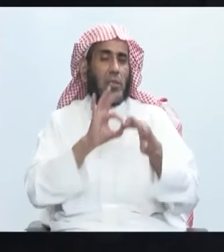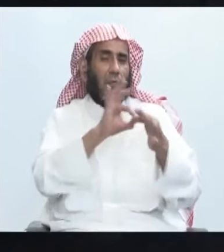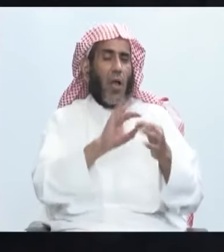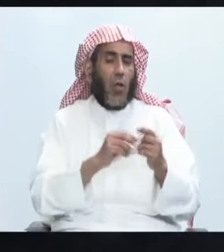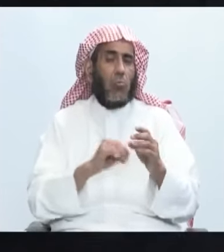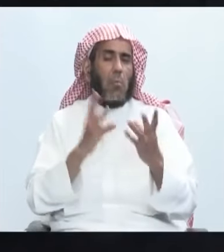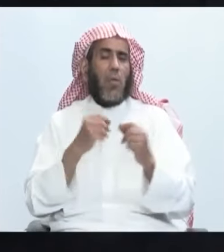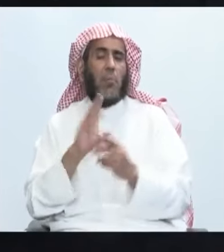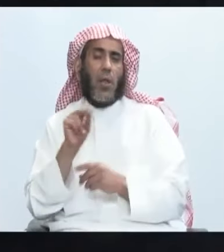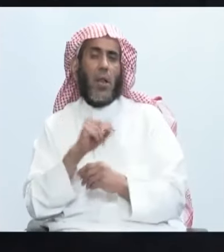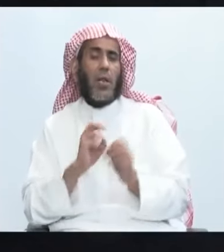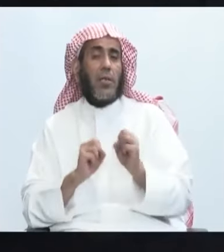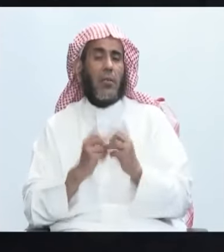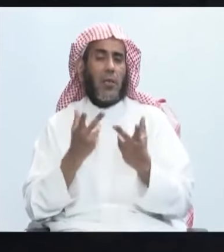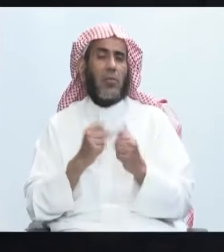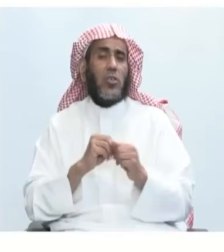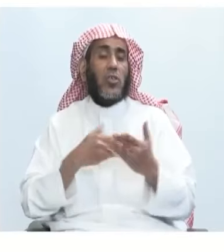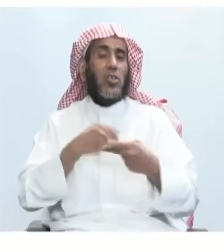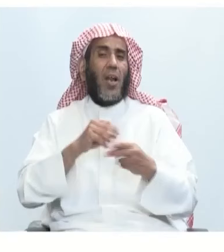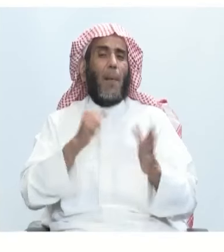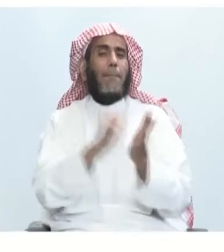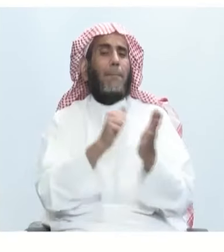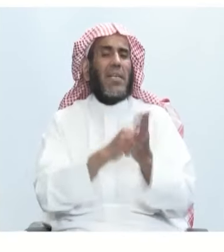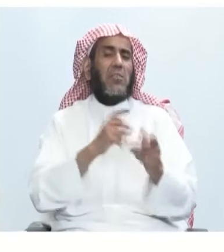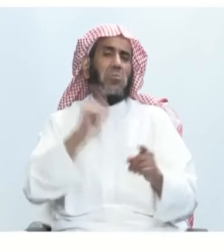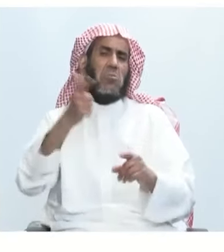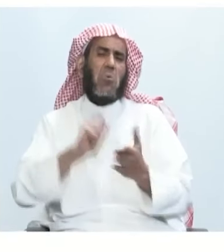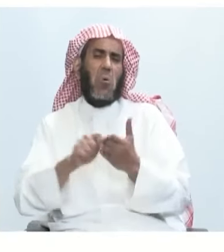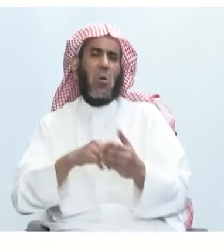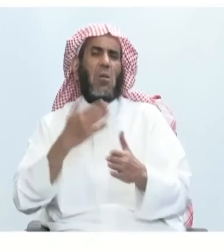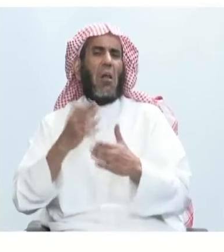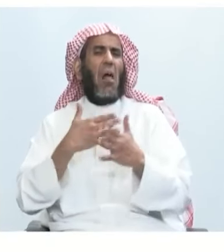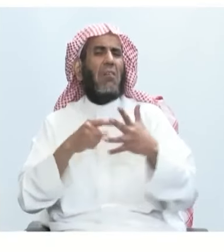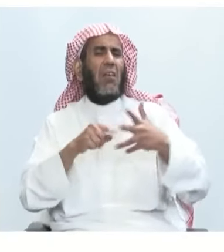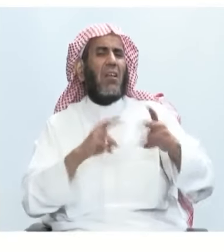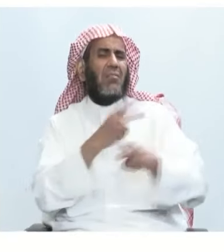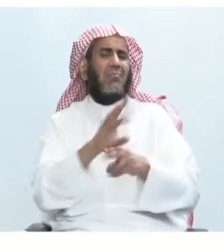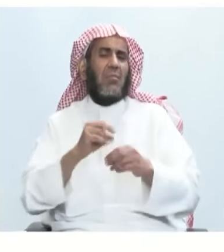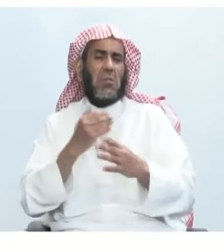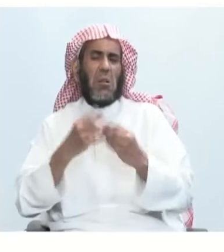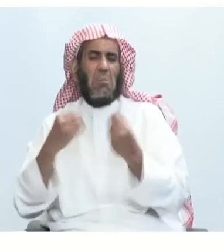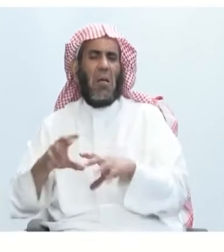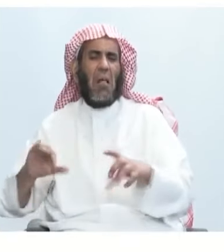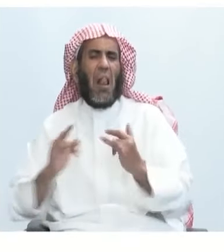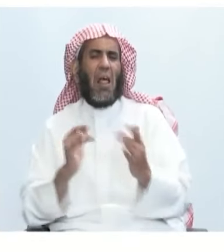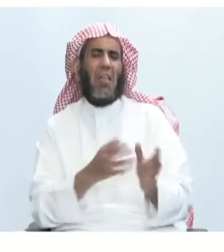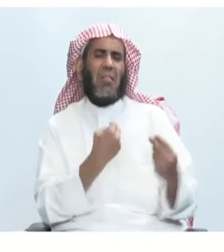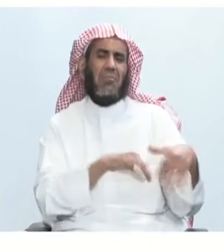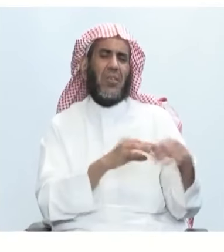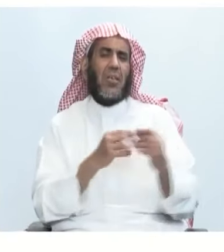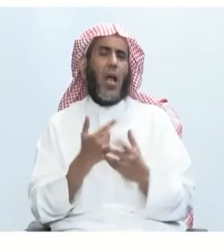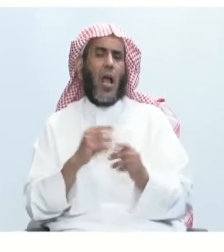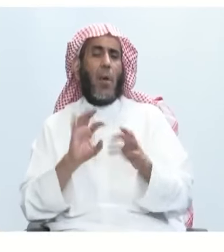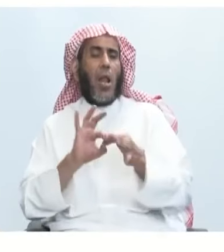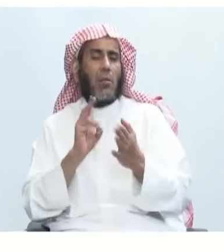مثل الدور مثلا اخترنا موضوع شراء بيت سعر البيت وعدد الاقساط كذلك التنازل عن بعض الاثاث وصيغه الاتفاق كيف ان